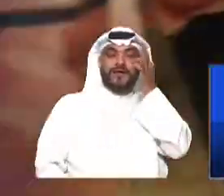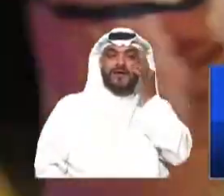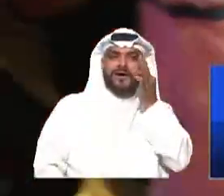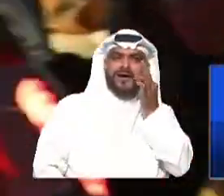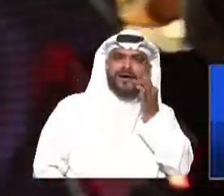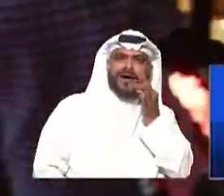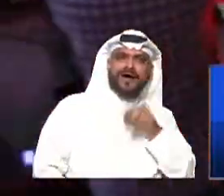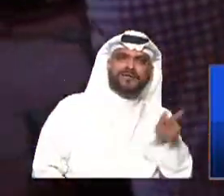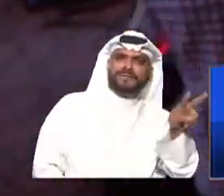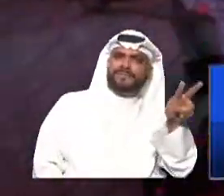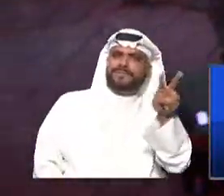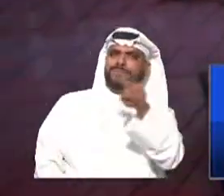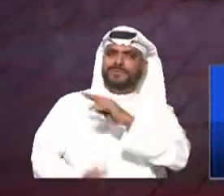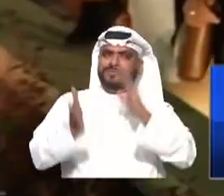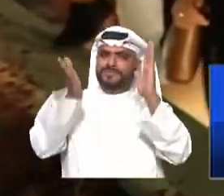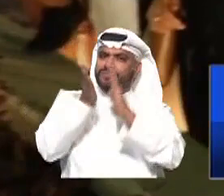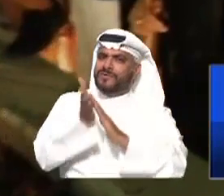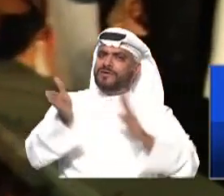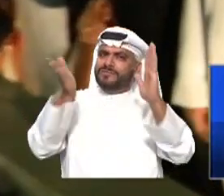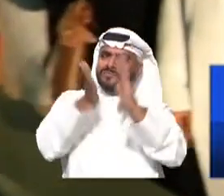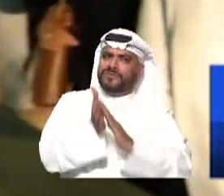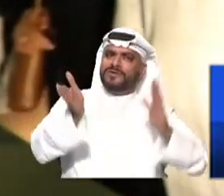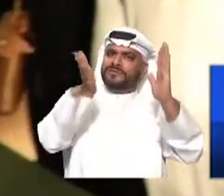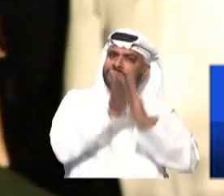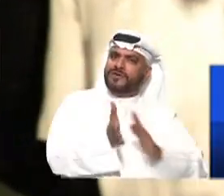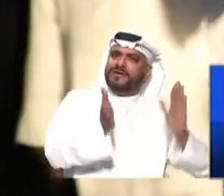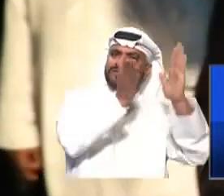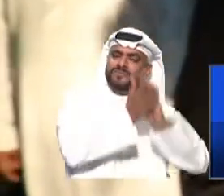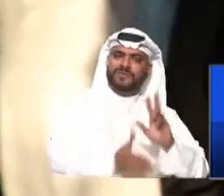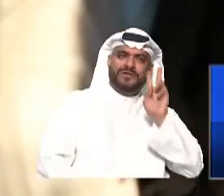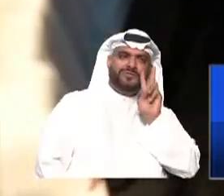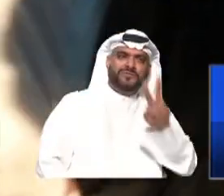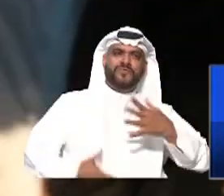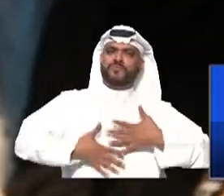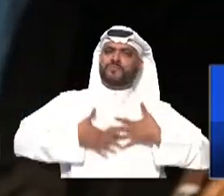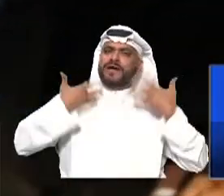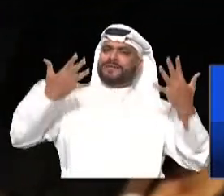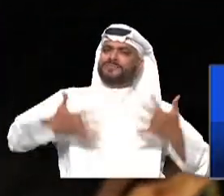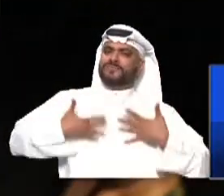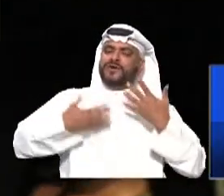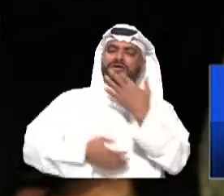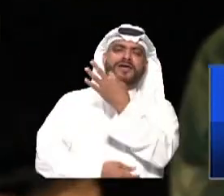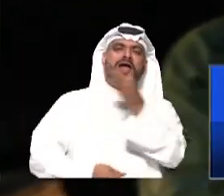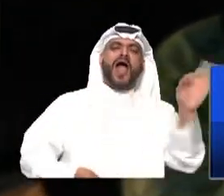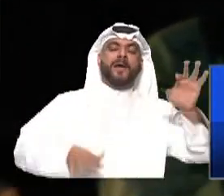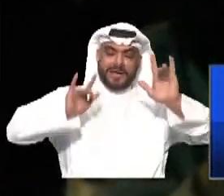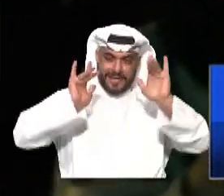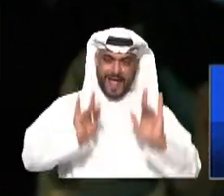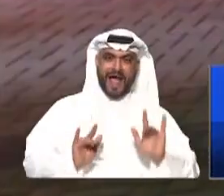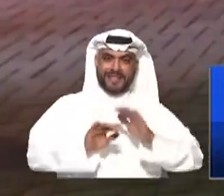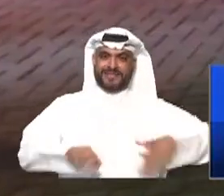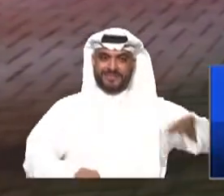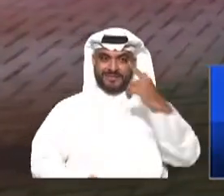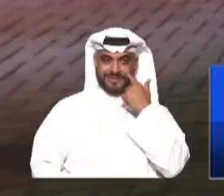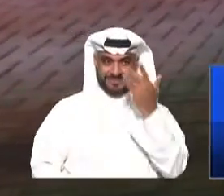الحضور من كافة جنسيات العالم لترتسم علامات البهجة والسرور على وجوه الحاضرين كافة.